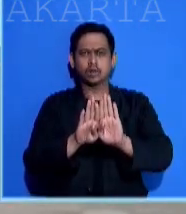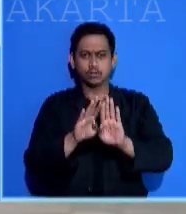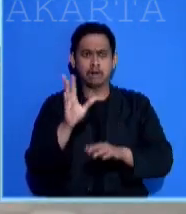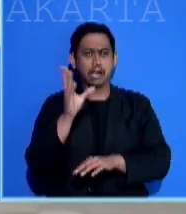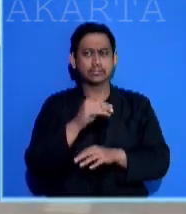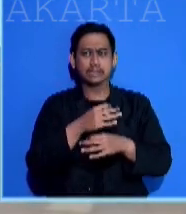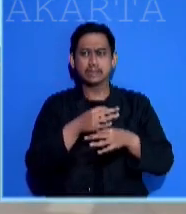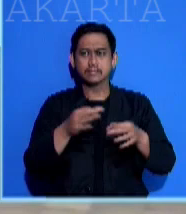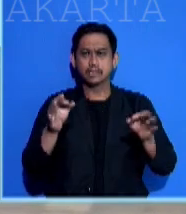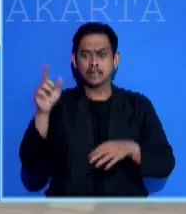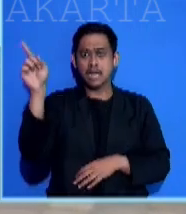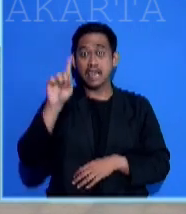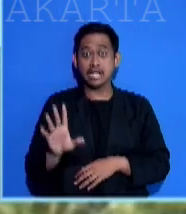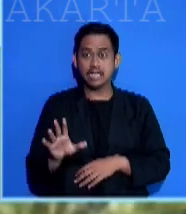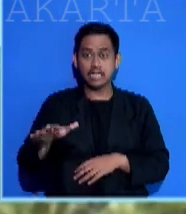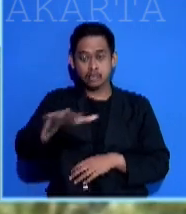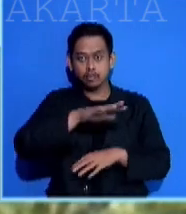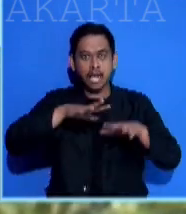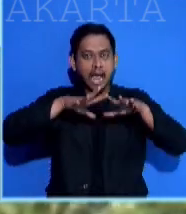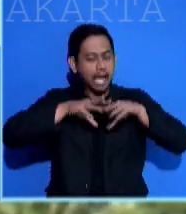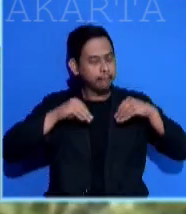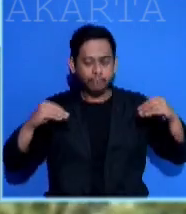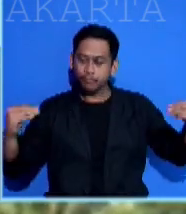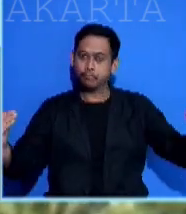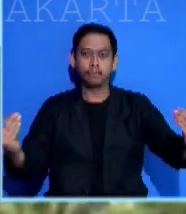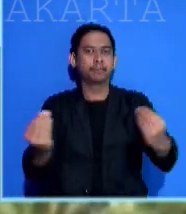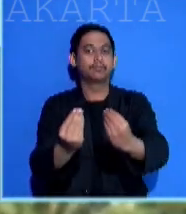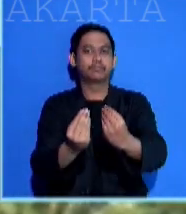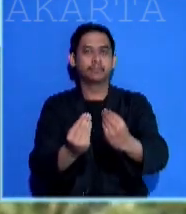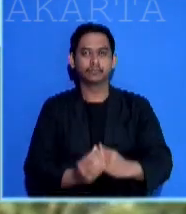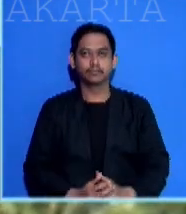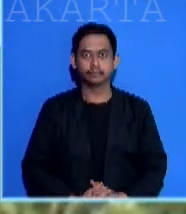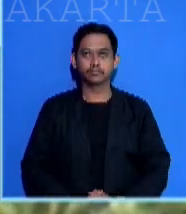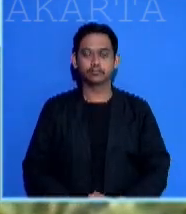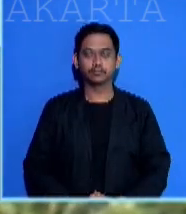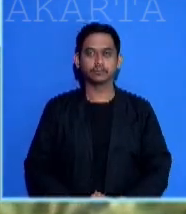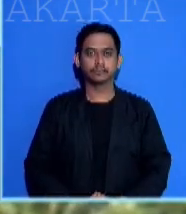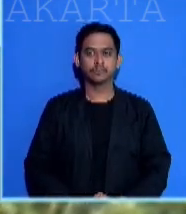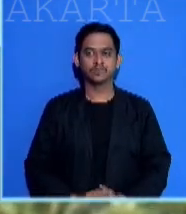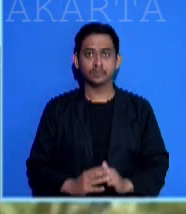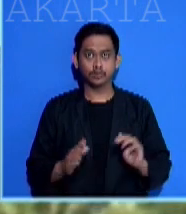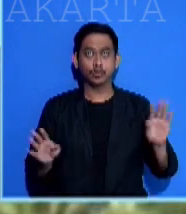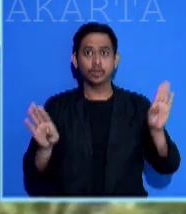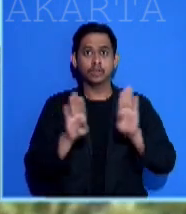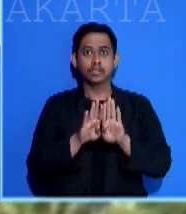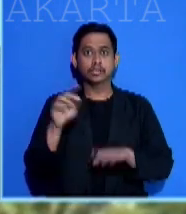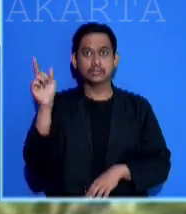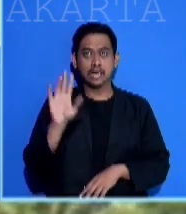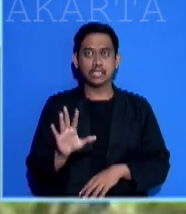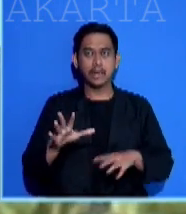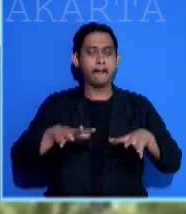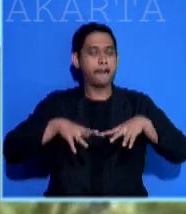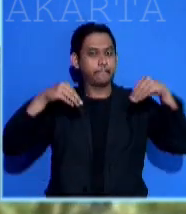listrik di Kompleks Taman Wisata Candi Prambanan juga dimatikan sehingga dengan ditutup dan dimatikannya aliran listrik candi